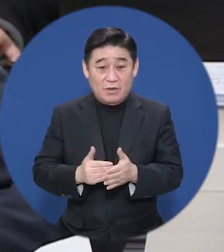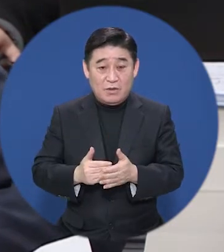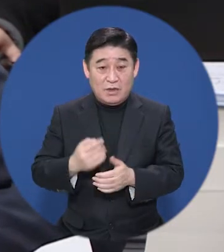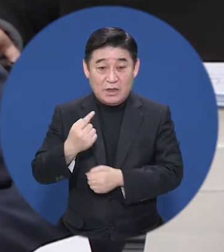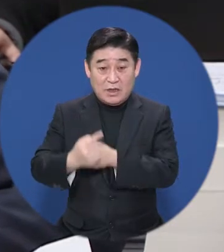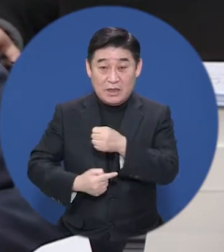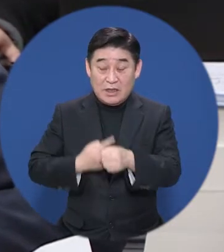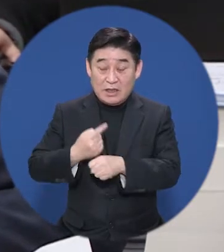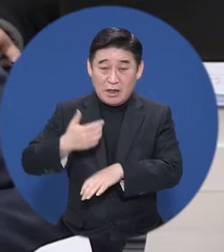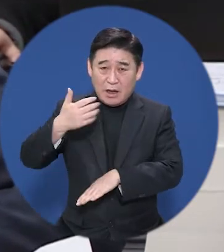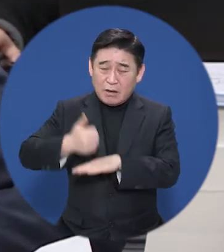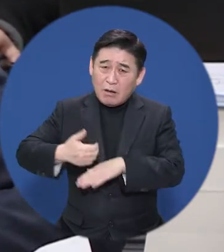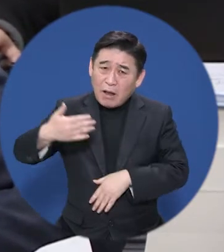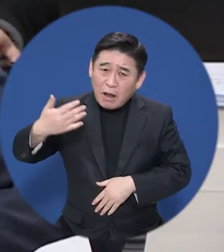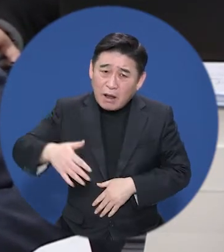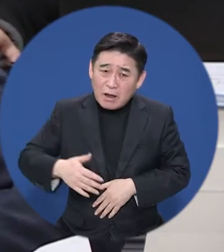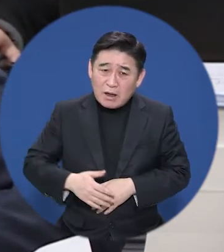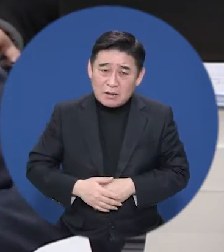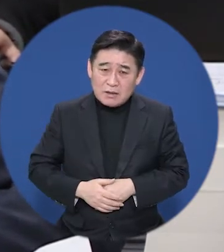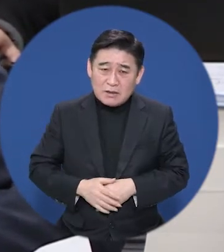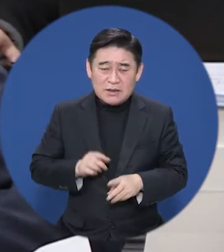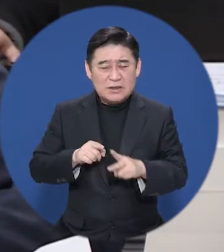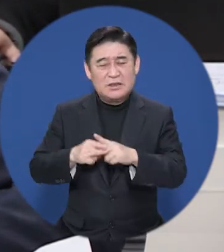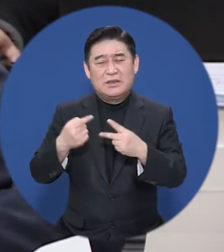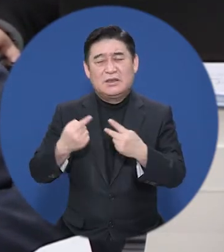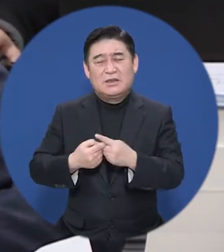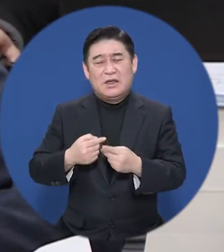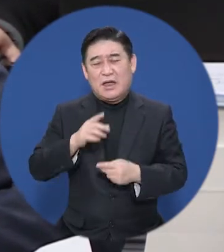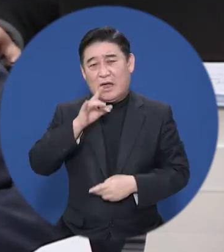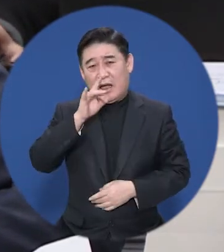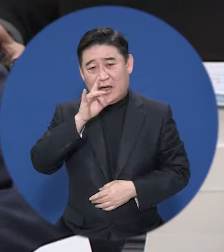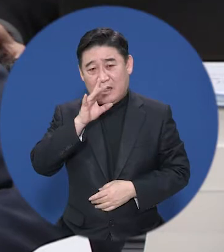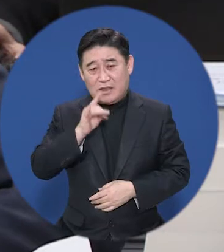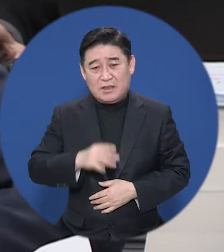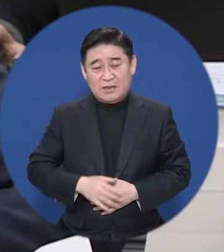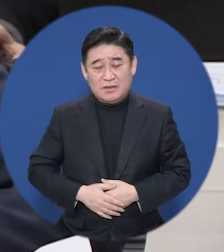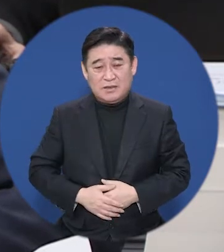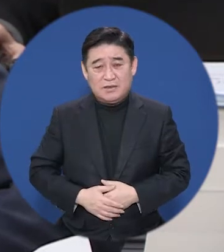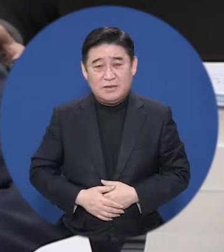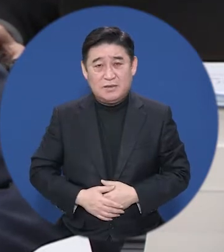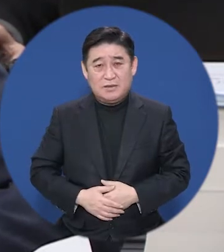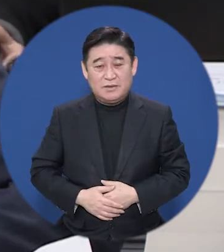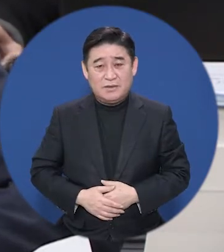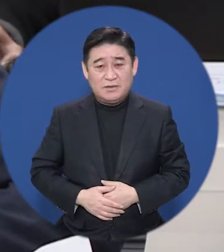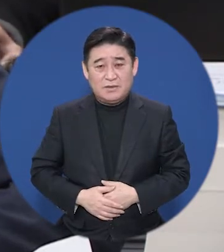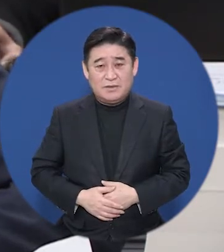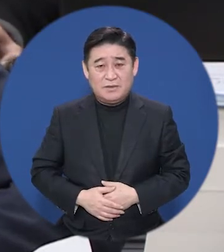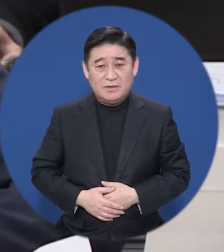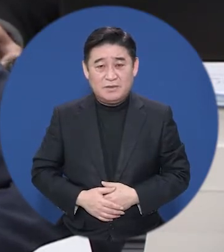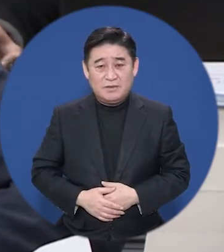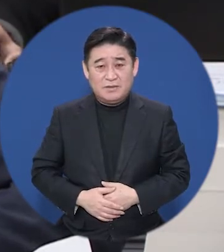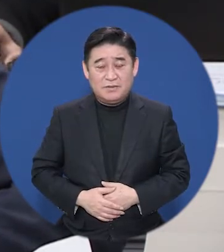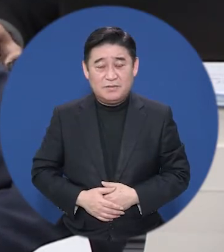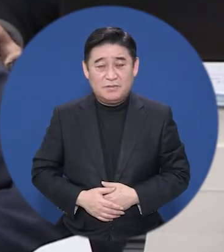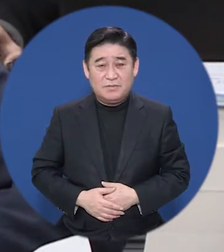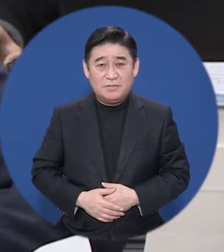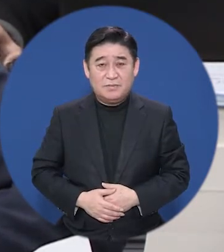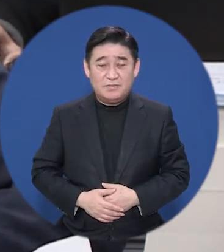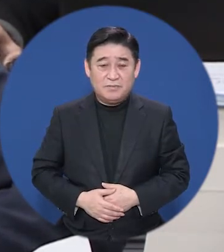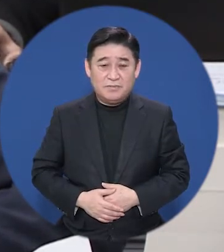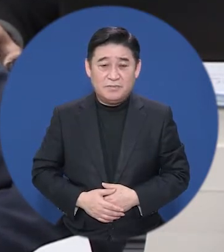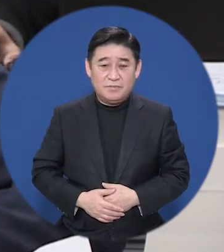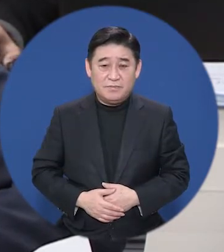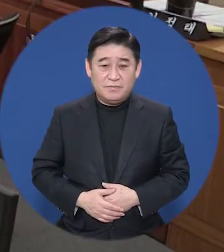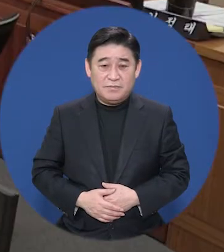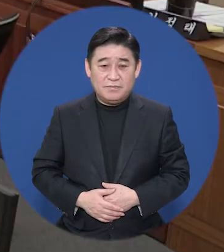그 성과가 좀 없다는 것은 좀 너무 이해가 되지 않는 부분이 좀 많이 있는